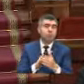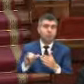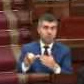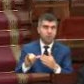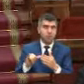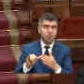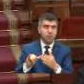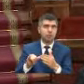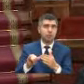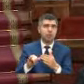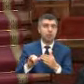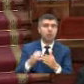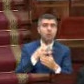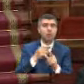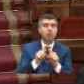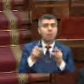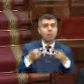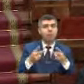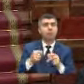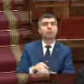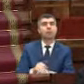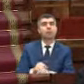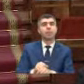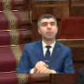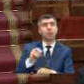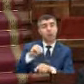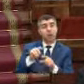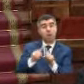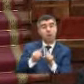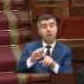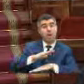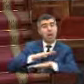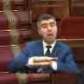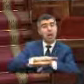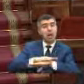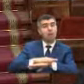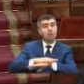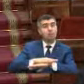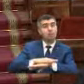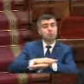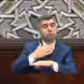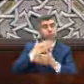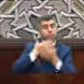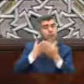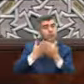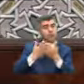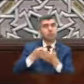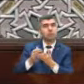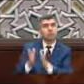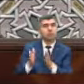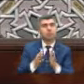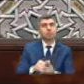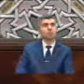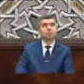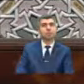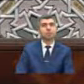يعني الافساد الثقه في المؤسسات، كذلك لابد من احترام يعني. شكرا شكرا. هل هناك